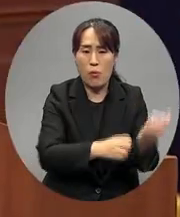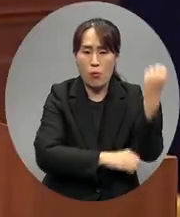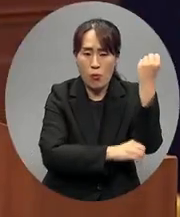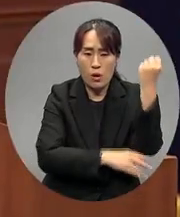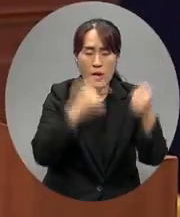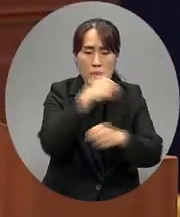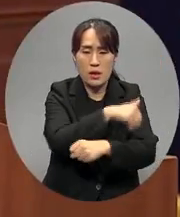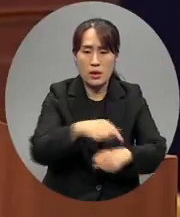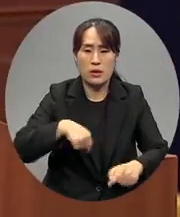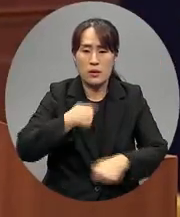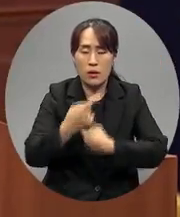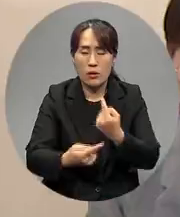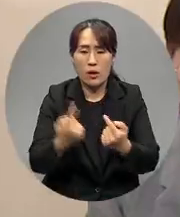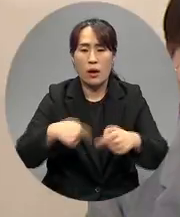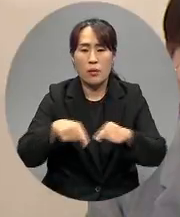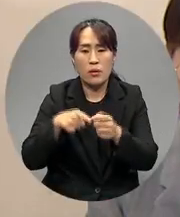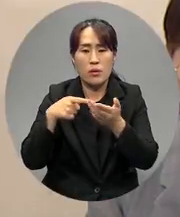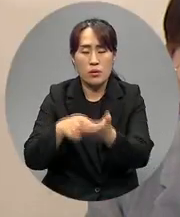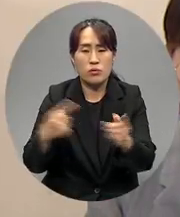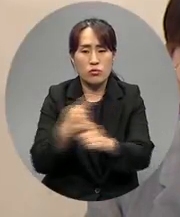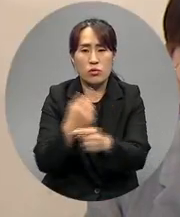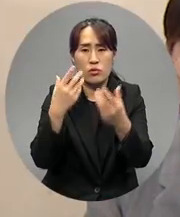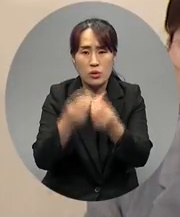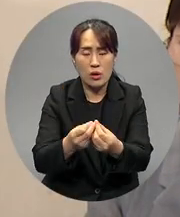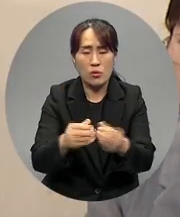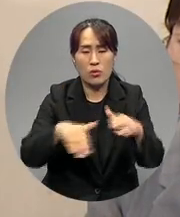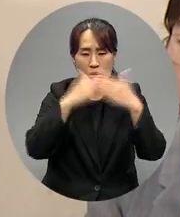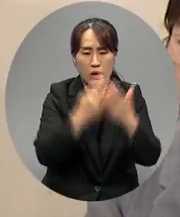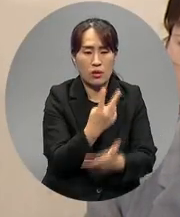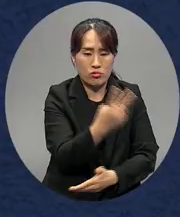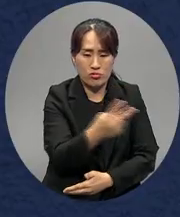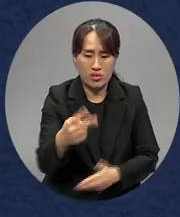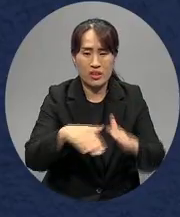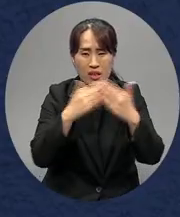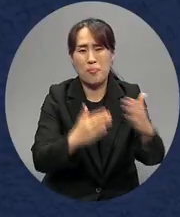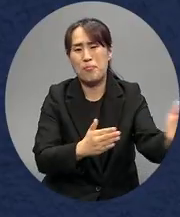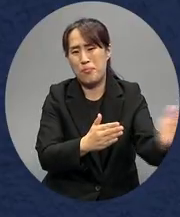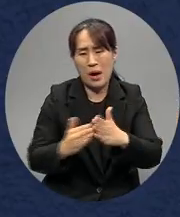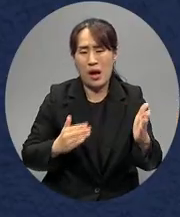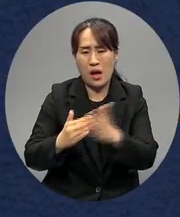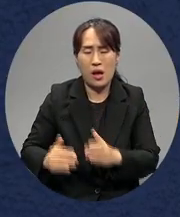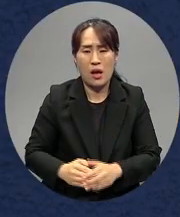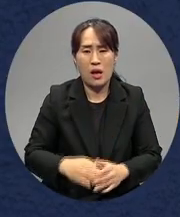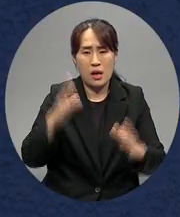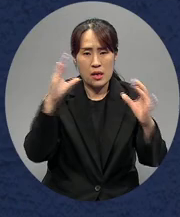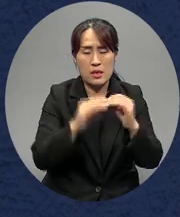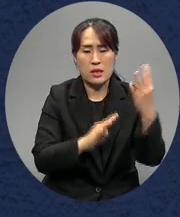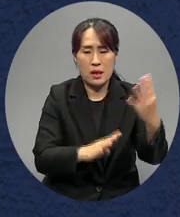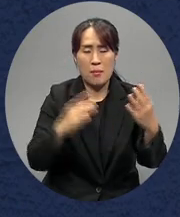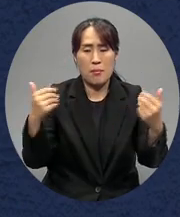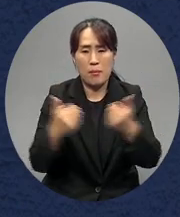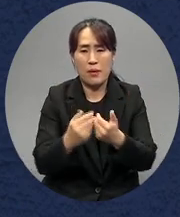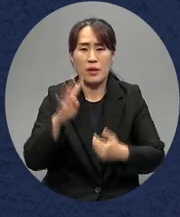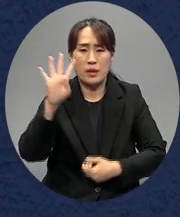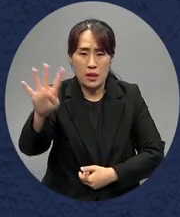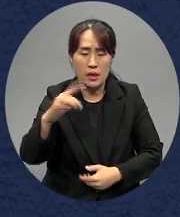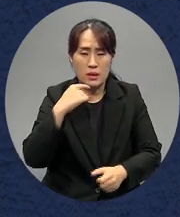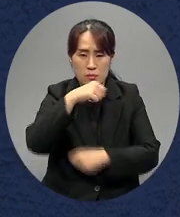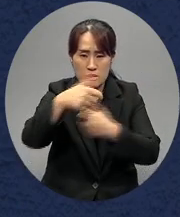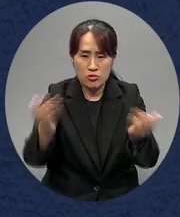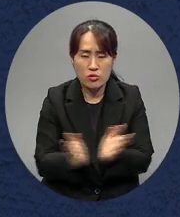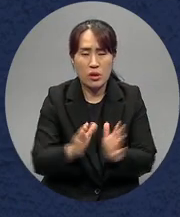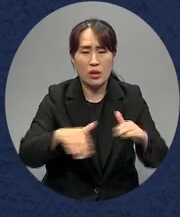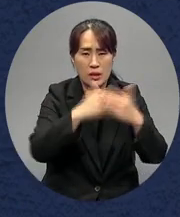아니라 자신들이 공동 발의한 수정안까지 부결시켰습니다. 찬성 4명에 반대 4명. 민주당은